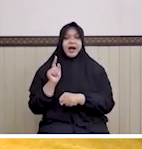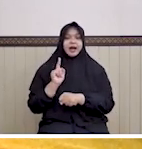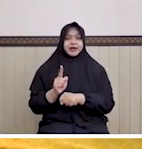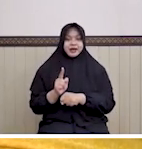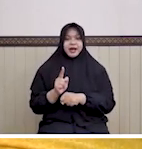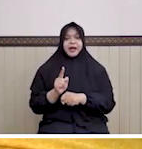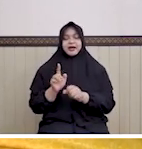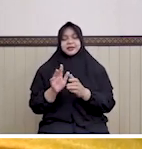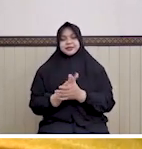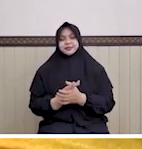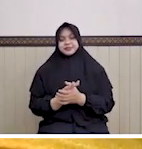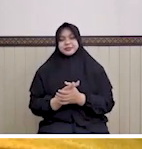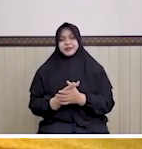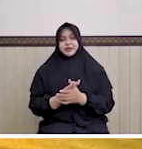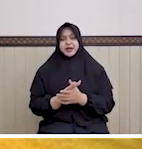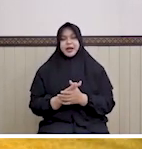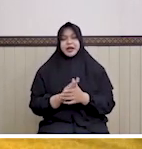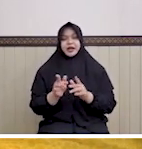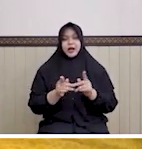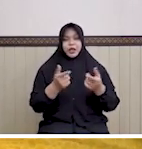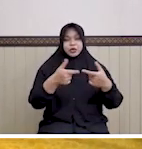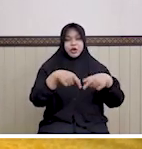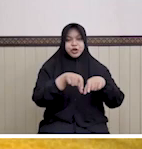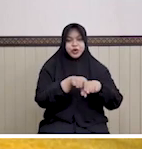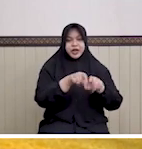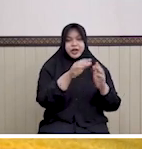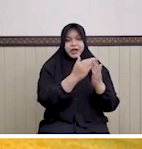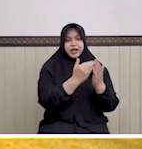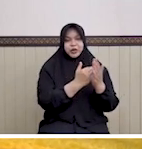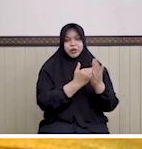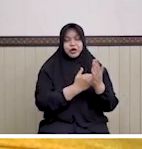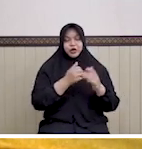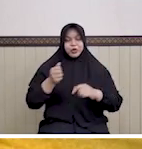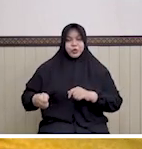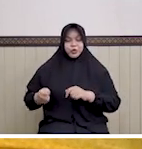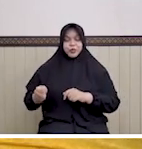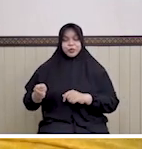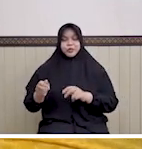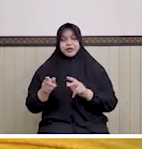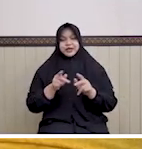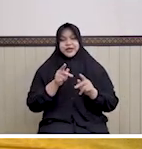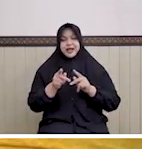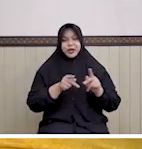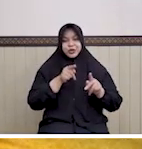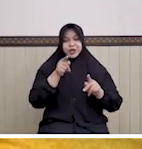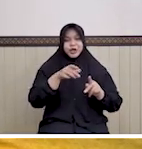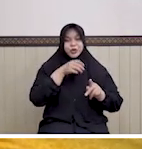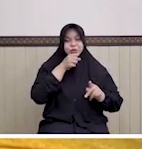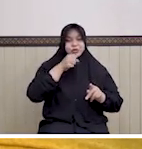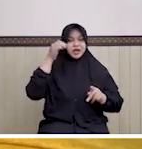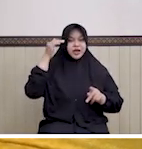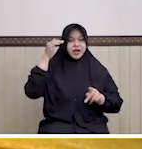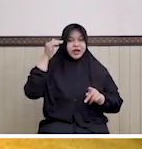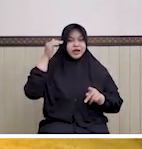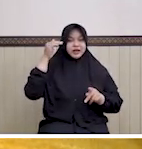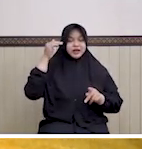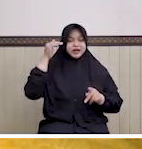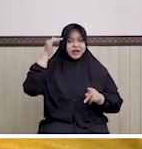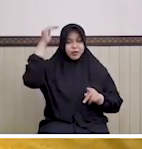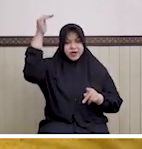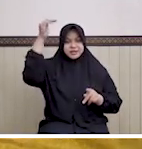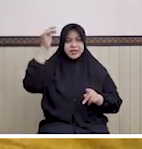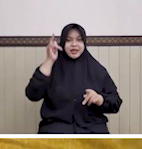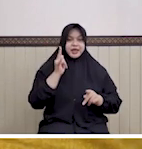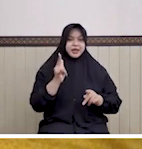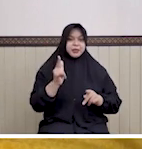makanya kalau sesuai dengan kaidah hukum kalau dia masih dia usia dewasa pun akan tetap